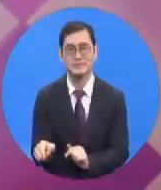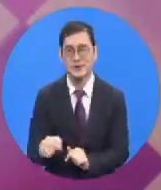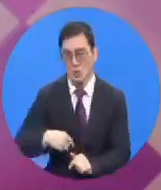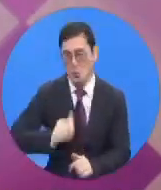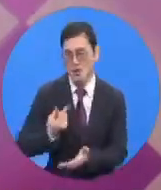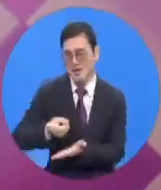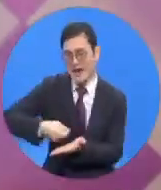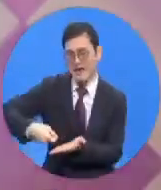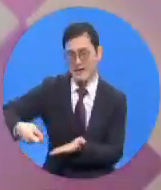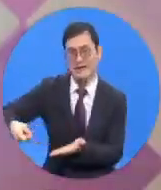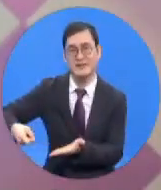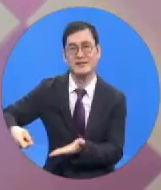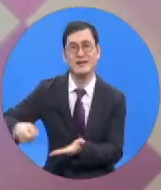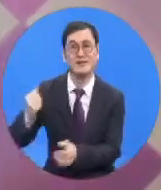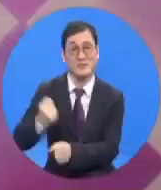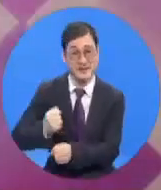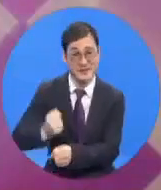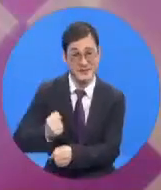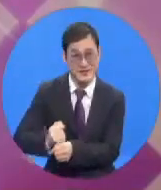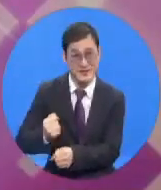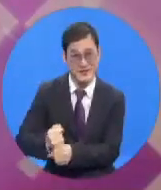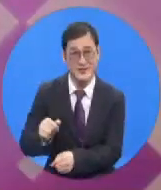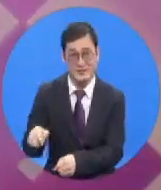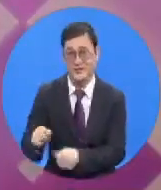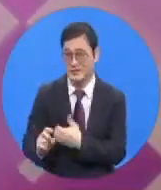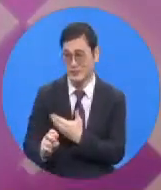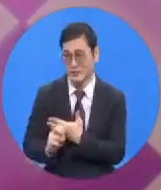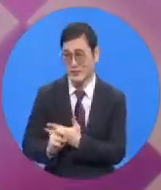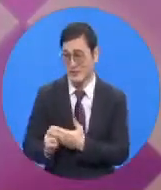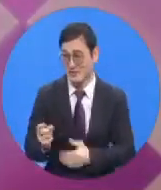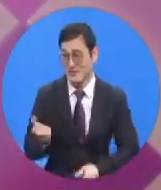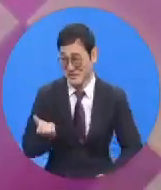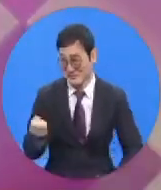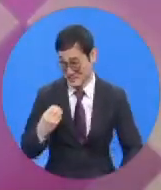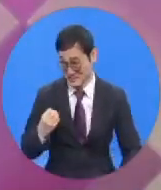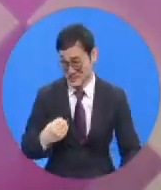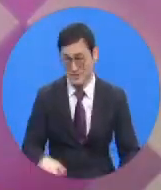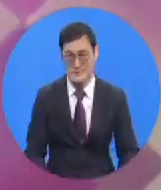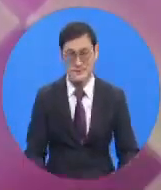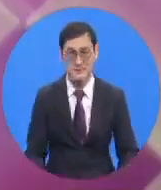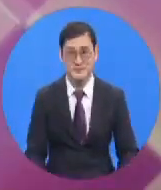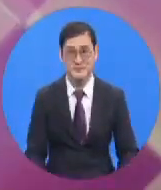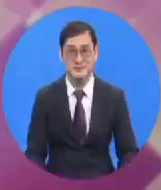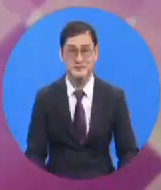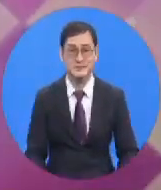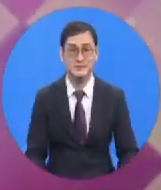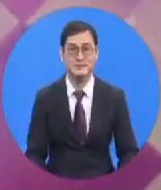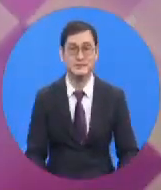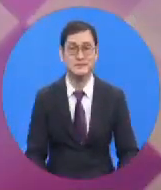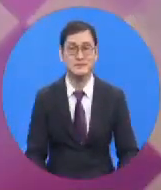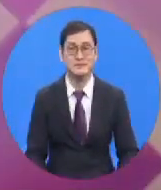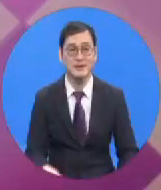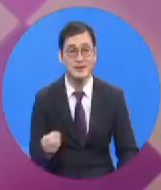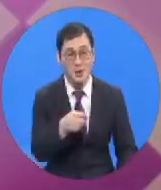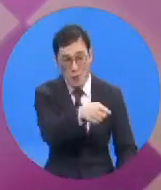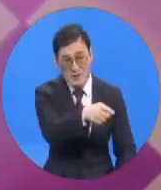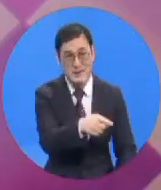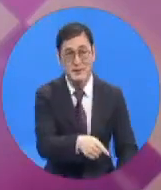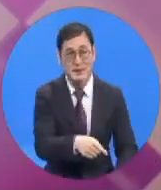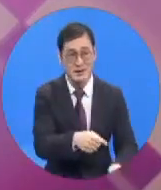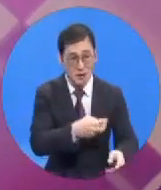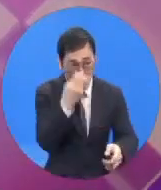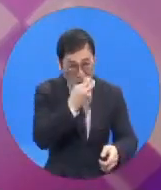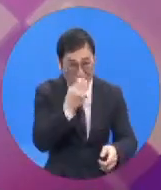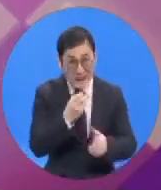금지 요청서를 만들었다. 그 자체도 문제다. 이렇게 지금 이렇게 지적을 하신 거고 또 하나가 이제 누구라 하더라도 피의자로 입건될 경우에만 출국